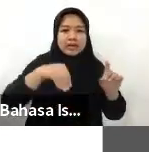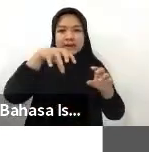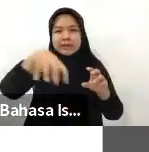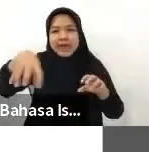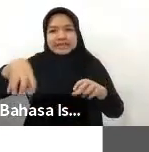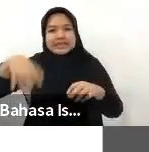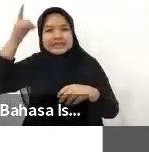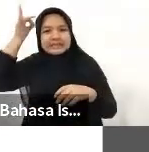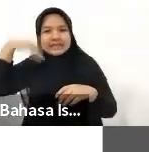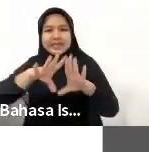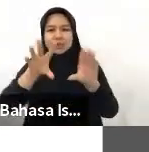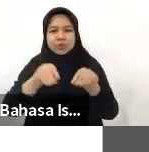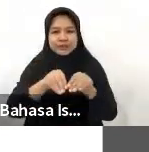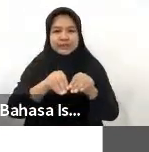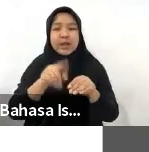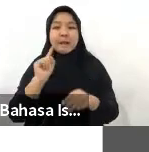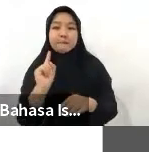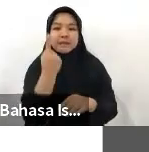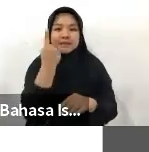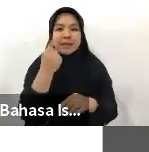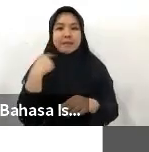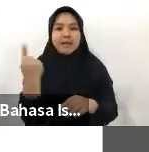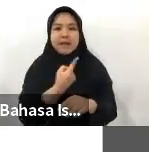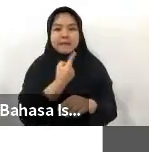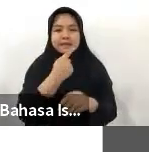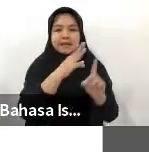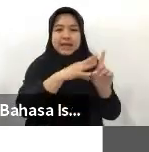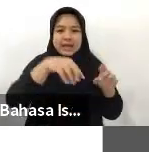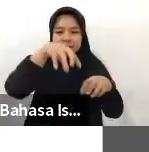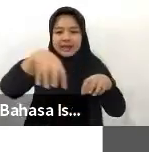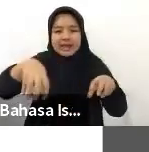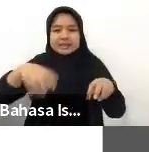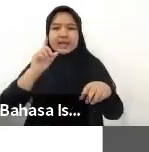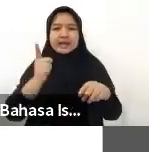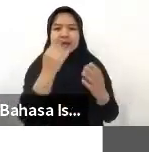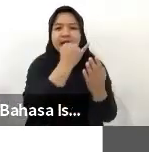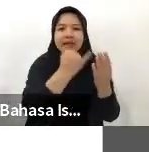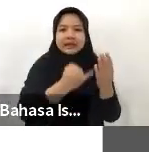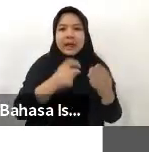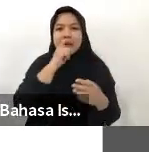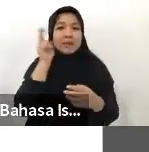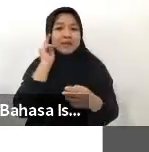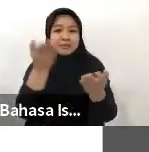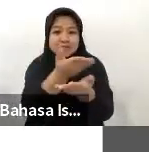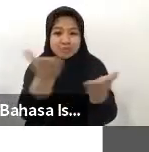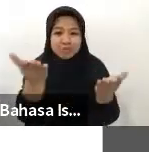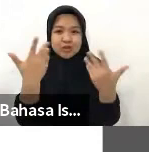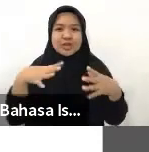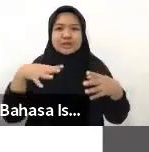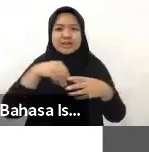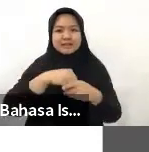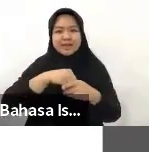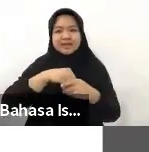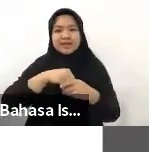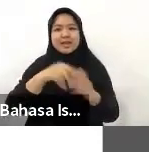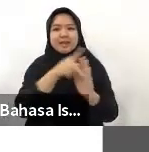inklusif. Pertama, kami mereplikasi buah karya Bapak-Ibu semua yang terlibat di desa di